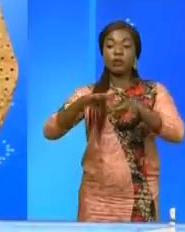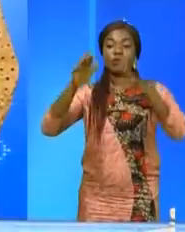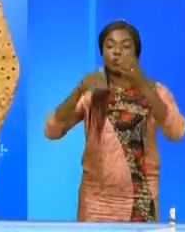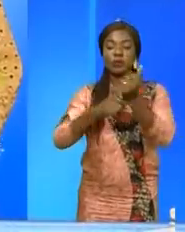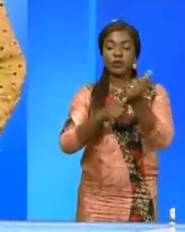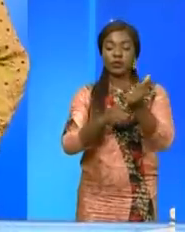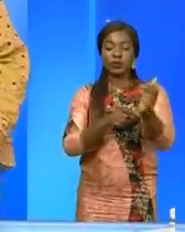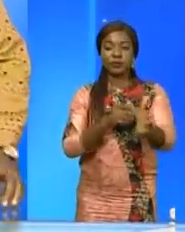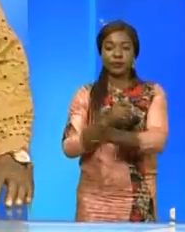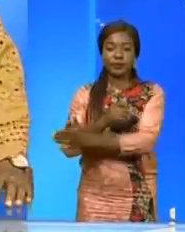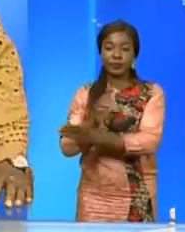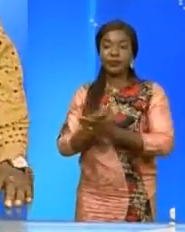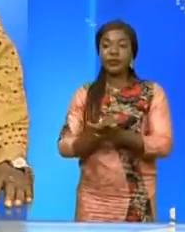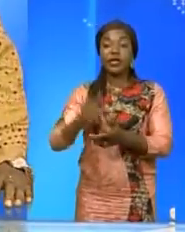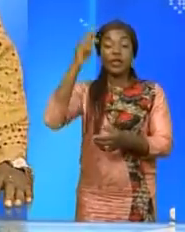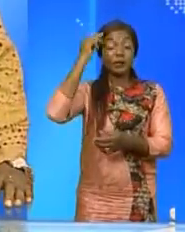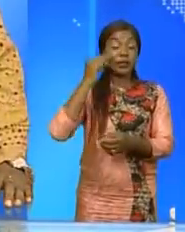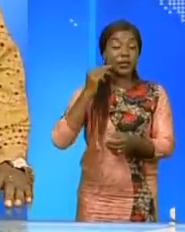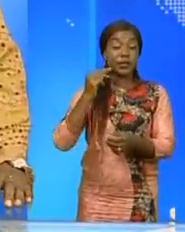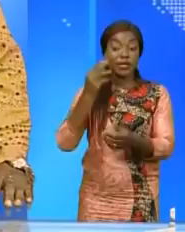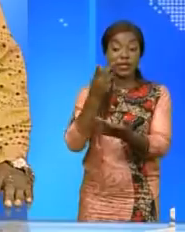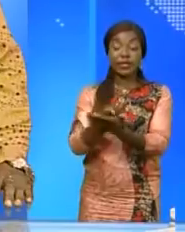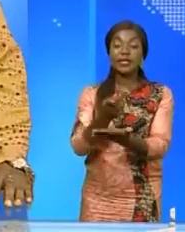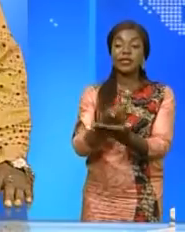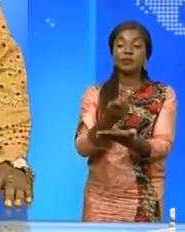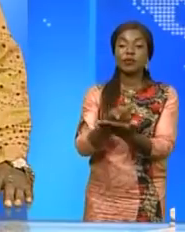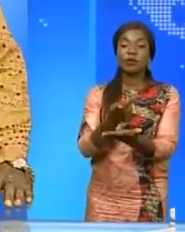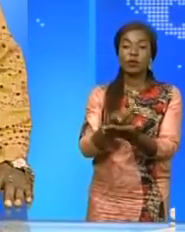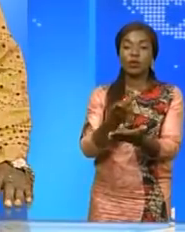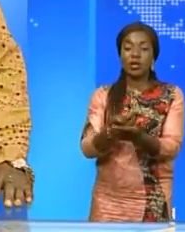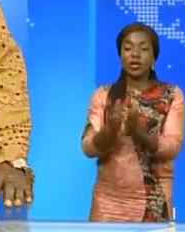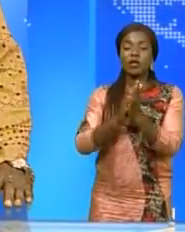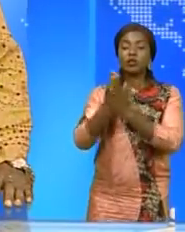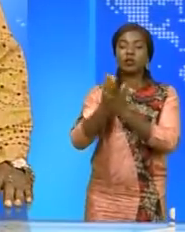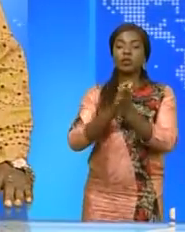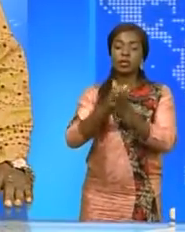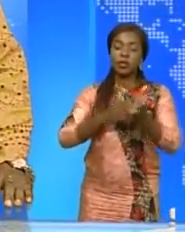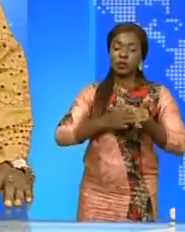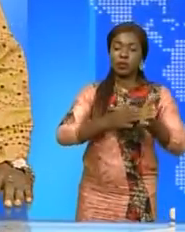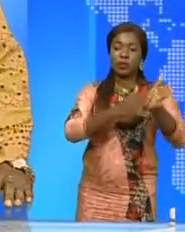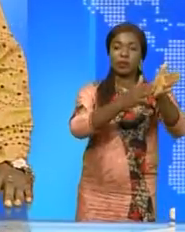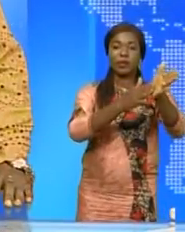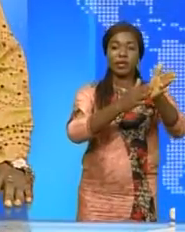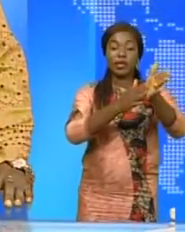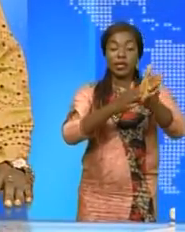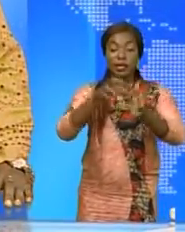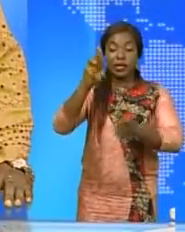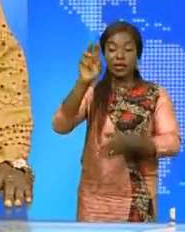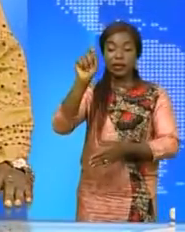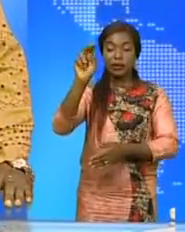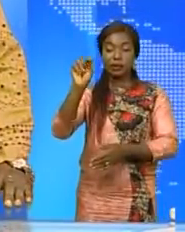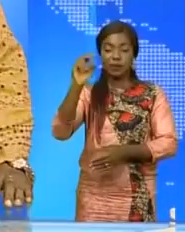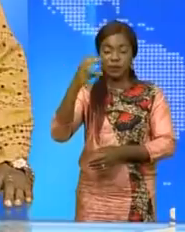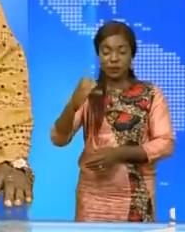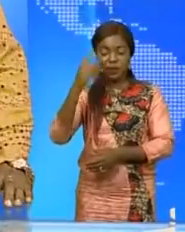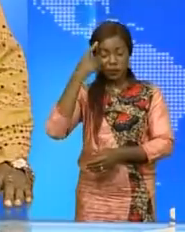de son côté le ministre des sports est sollicité l'accompagnement de la radiotélévision nationale congolaise pour assurer la